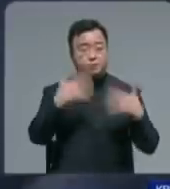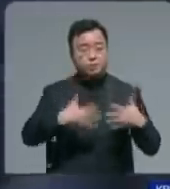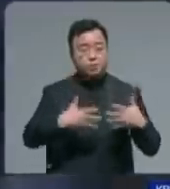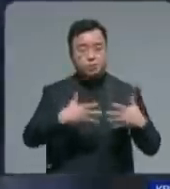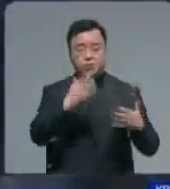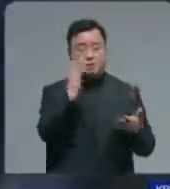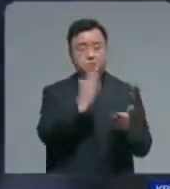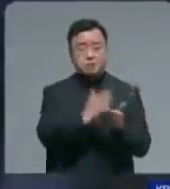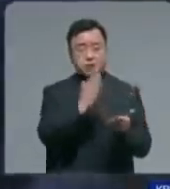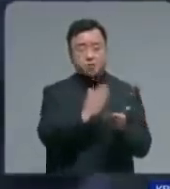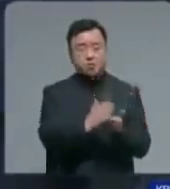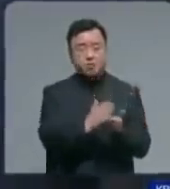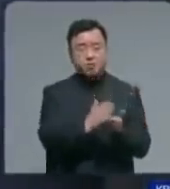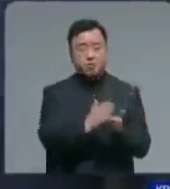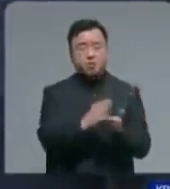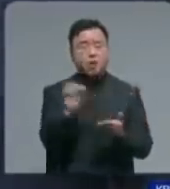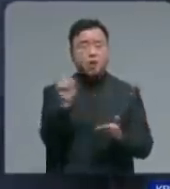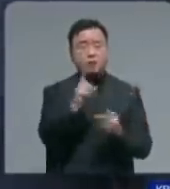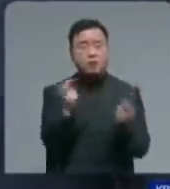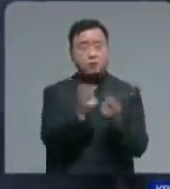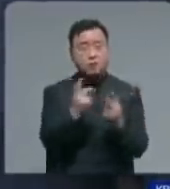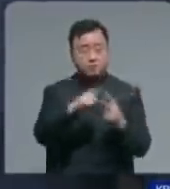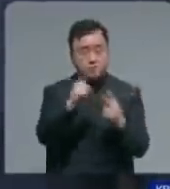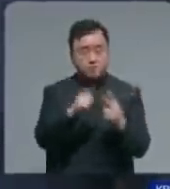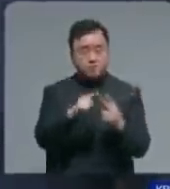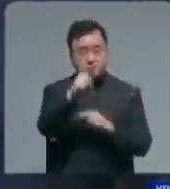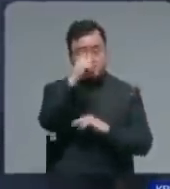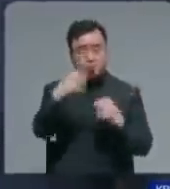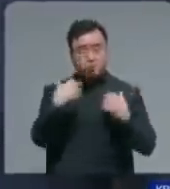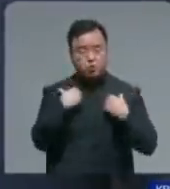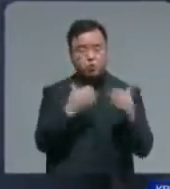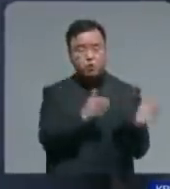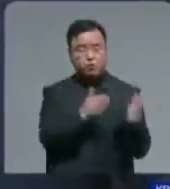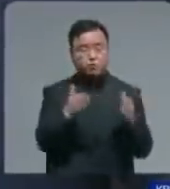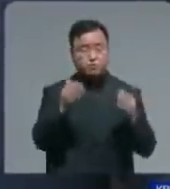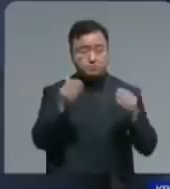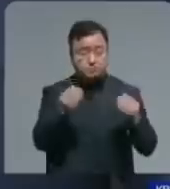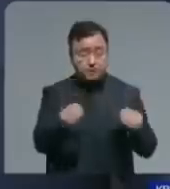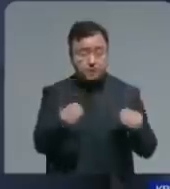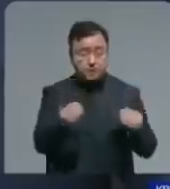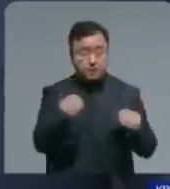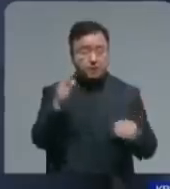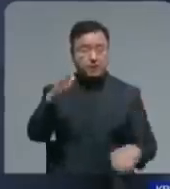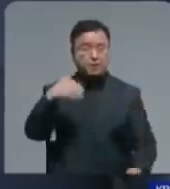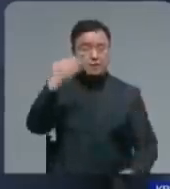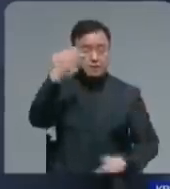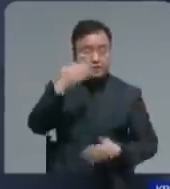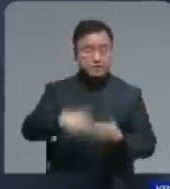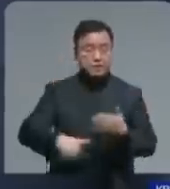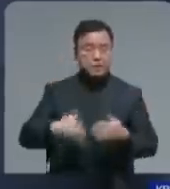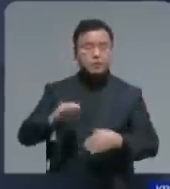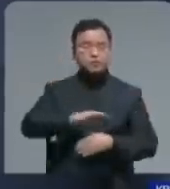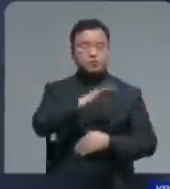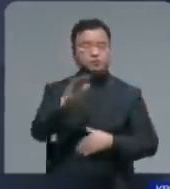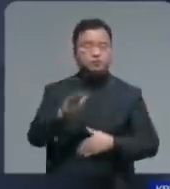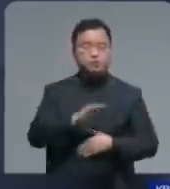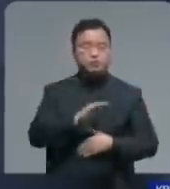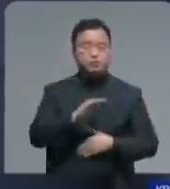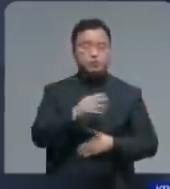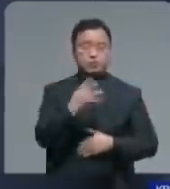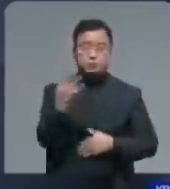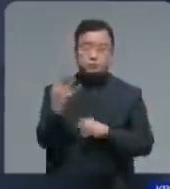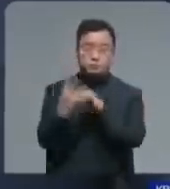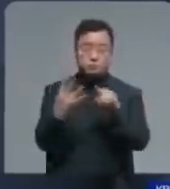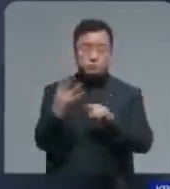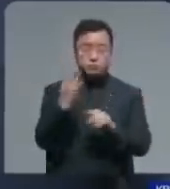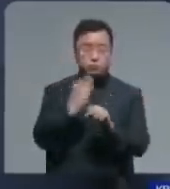떼시고 네. 어떤 방법으로든 정부가 마련을 하면 네. 나머지는 우리가 취임한 이 중에 누군가가